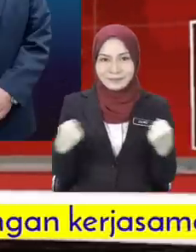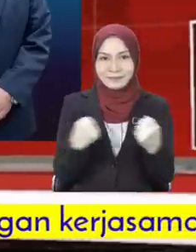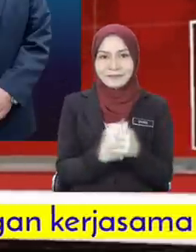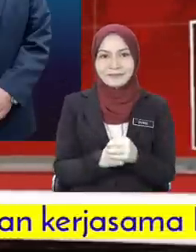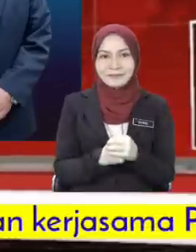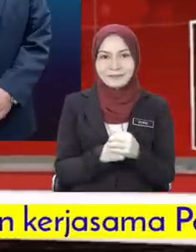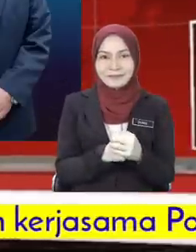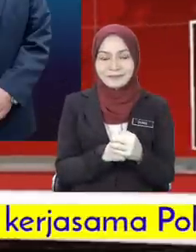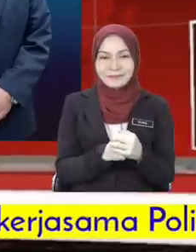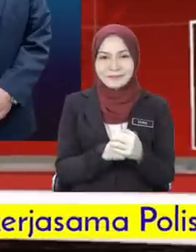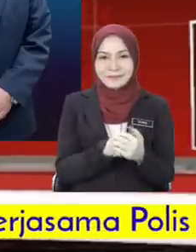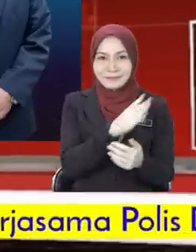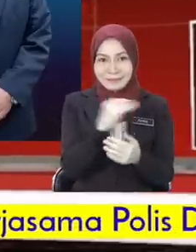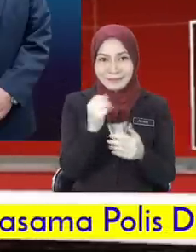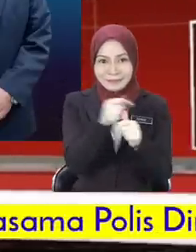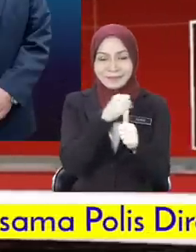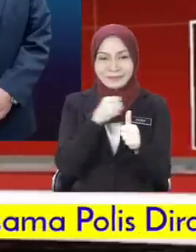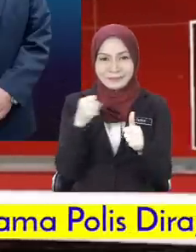kesehatan